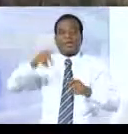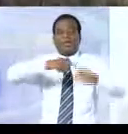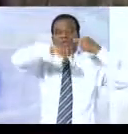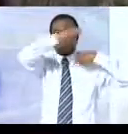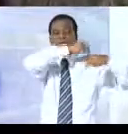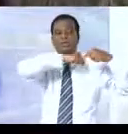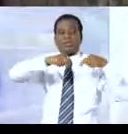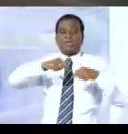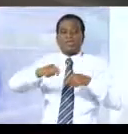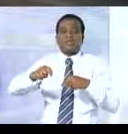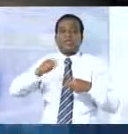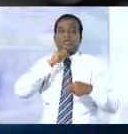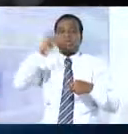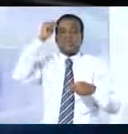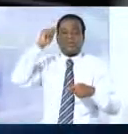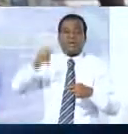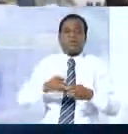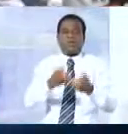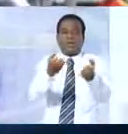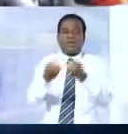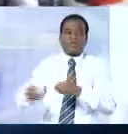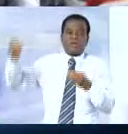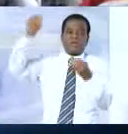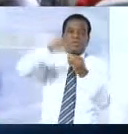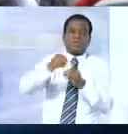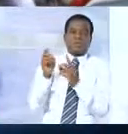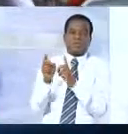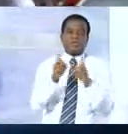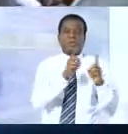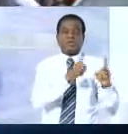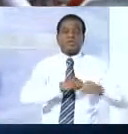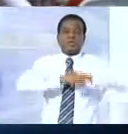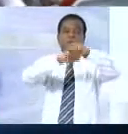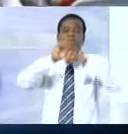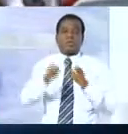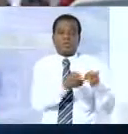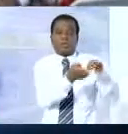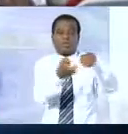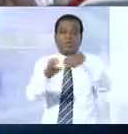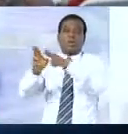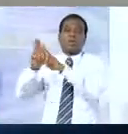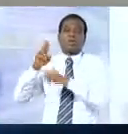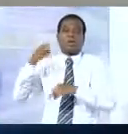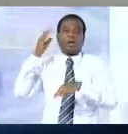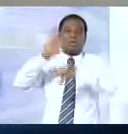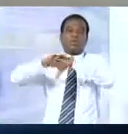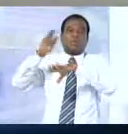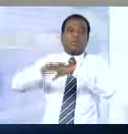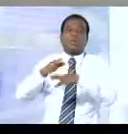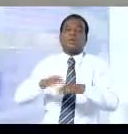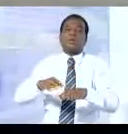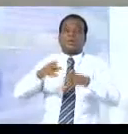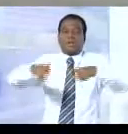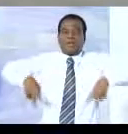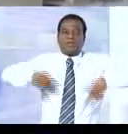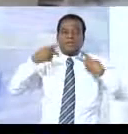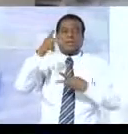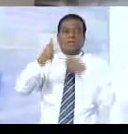Transports tutelle de Lozère, entend renforcer le dispositif de la sécurité routière de sorte à préserver la vie des